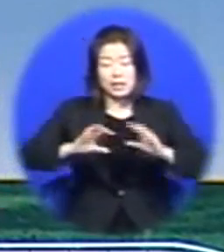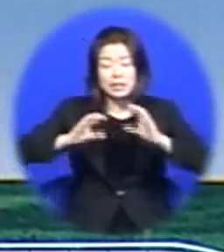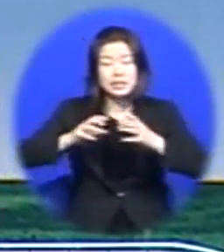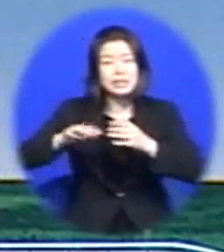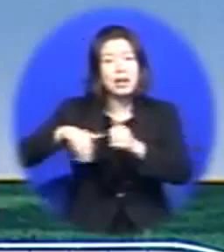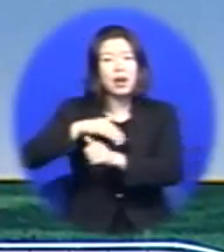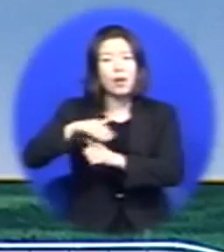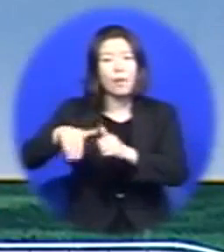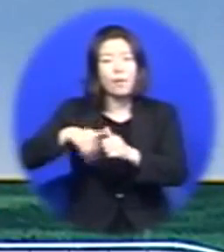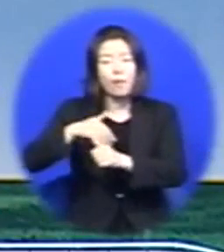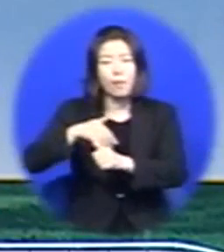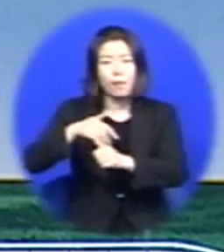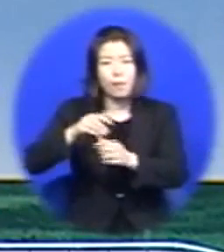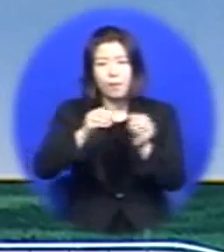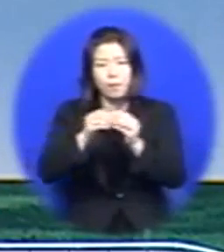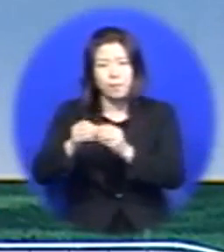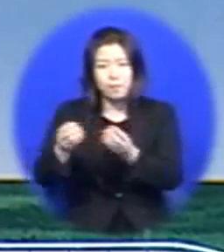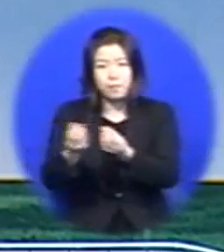풍조입니다.